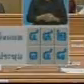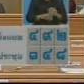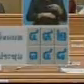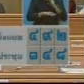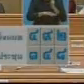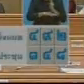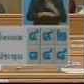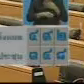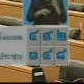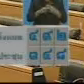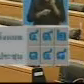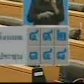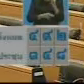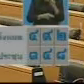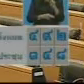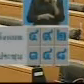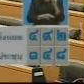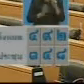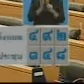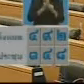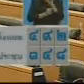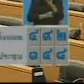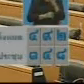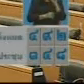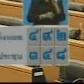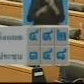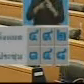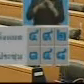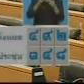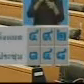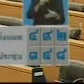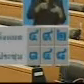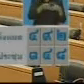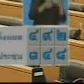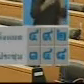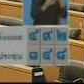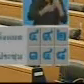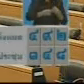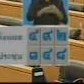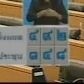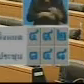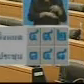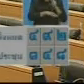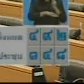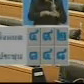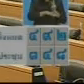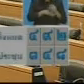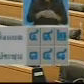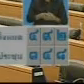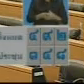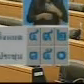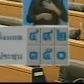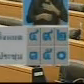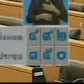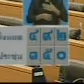ท่านประธานที่เคารพครับผมกรจาติกวณิชสมาชิกสภาผู้แทนราษฎรในระบบบัญชีรายชื่อพรรคประชาธิปัตย์ท่านประธานครับผมได้เดินท